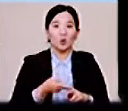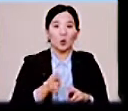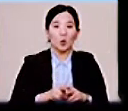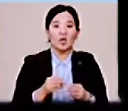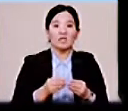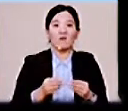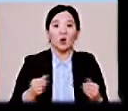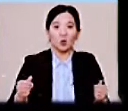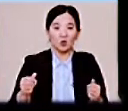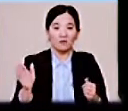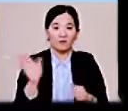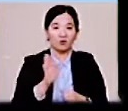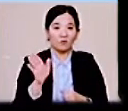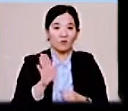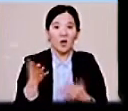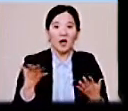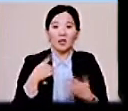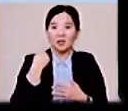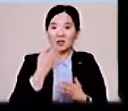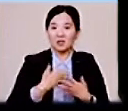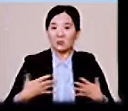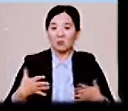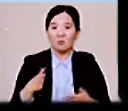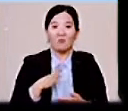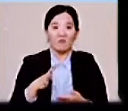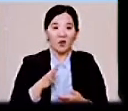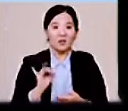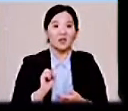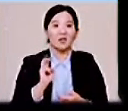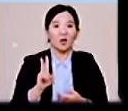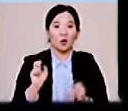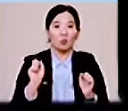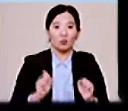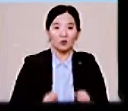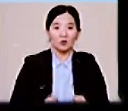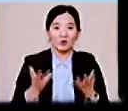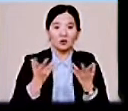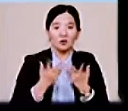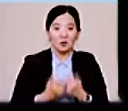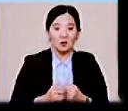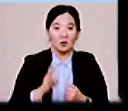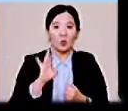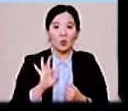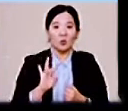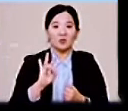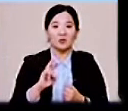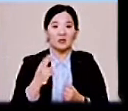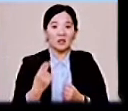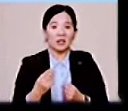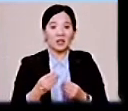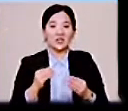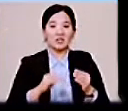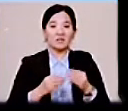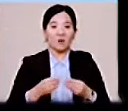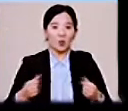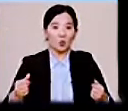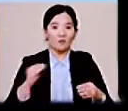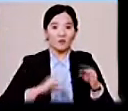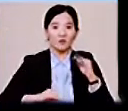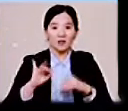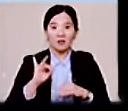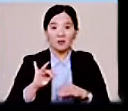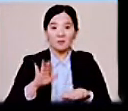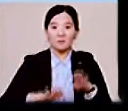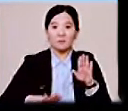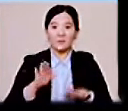вещество? Какие типы растворов у нас бывают? И как мы можем посчитать концентрацию растворенного вещества и